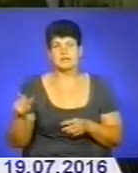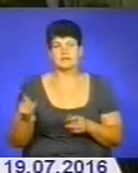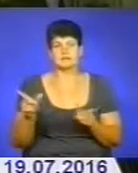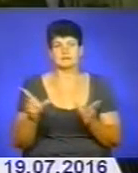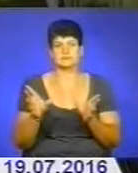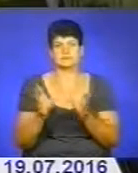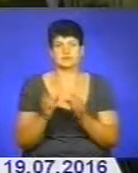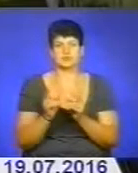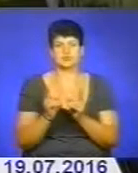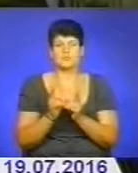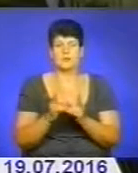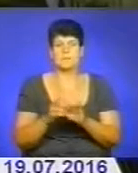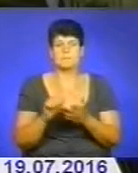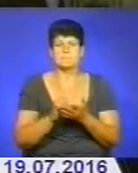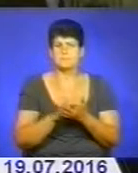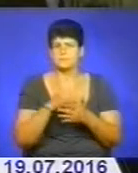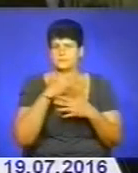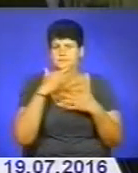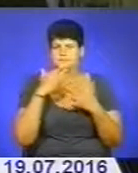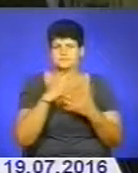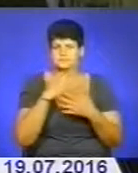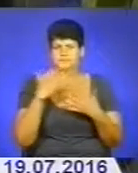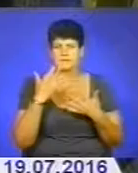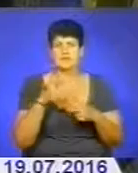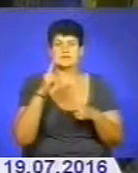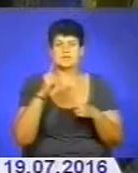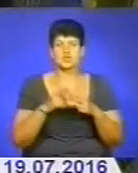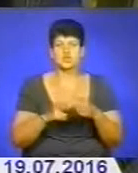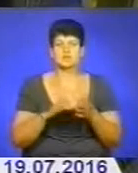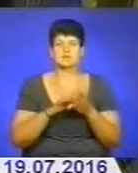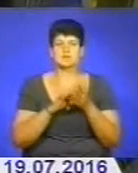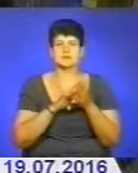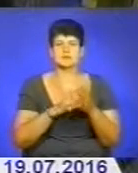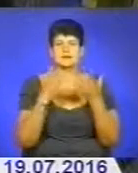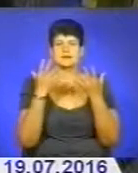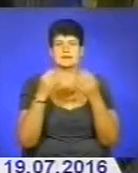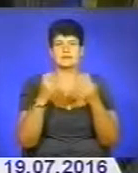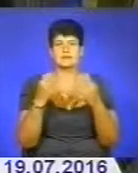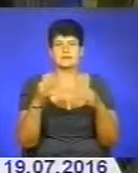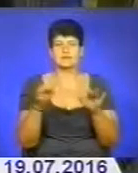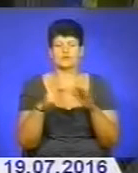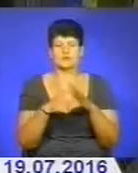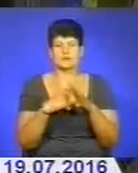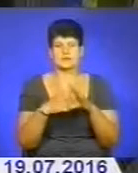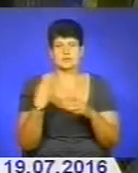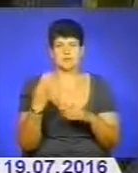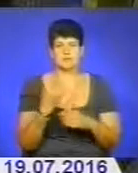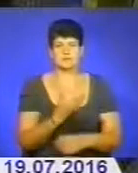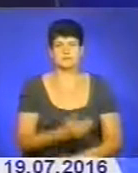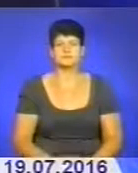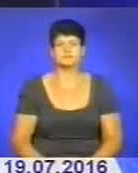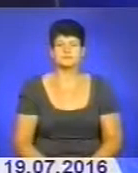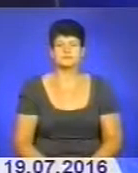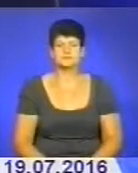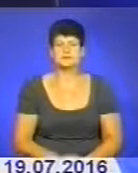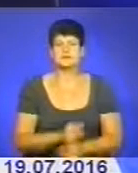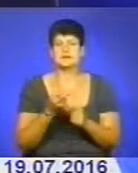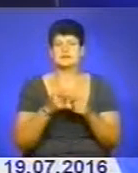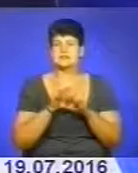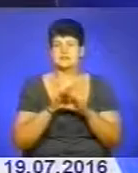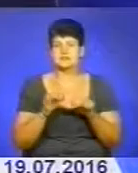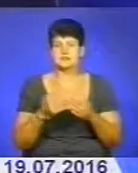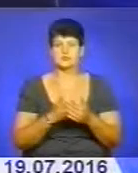Верховини». Її вже побачили у багатьох містах України. Також Роман Островський хоче написати книгу спогадів про події, свідком яких